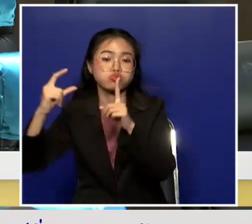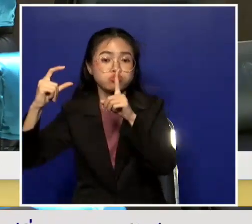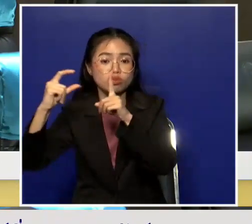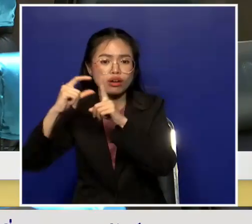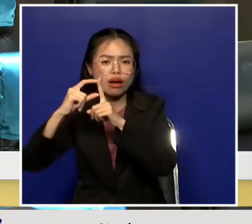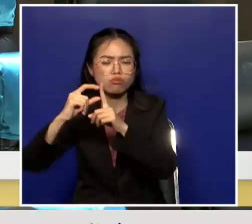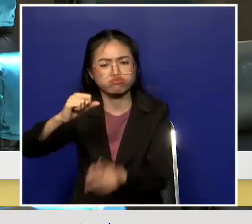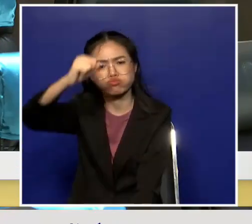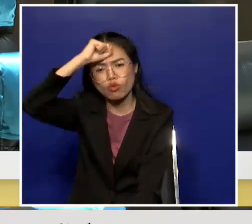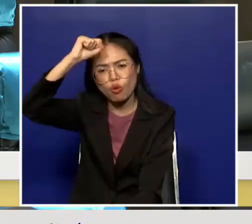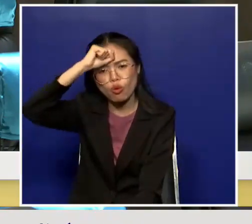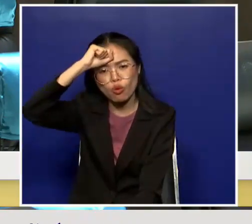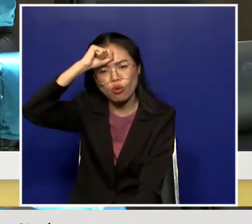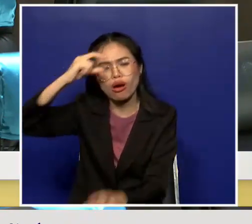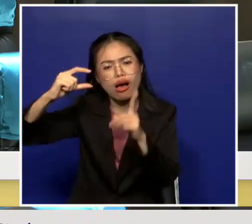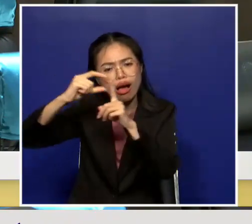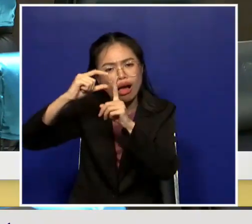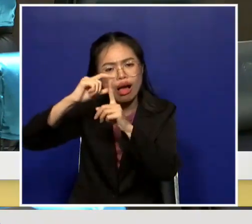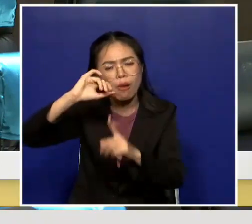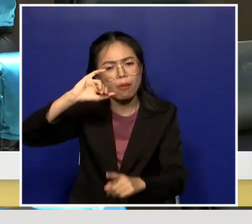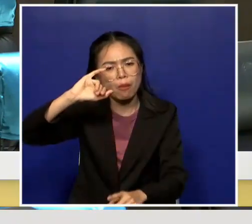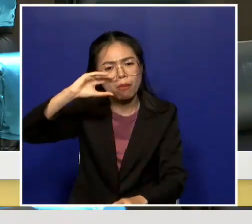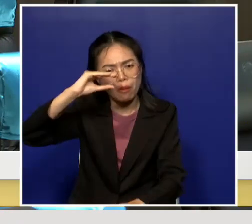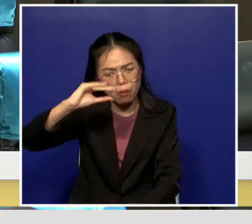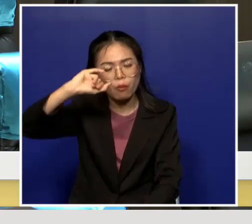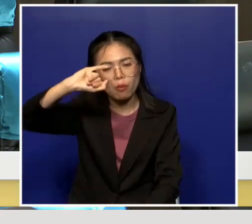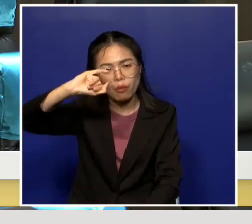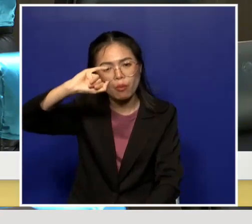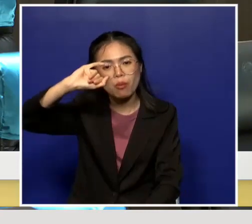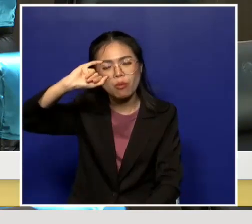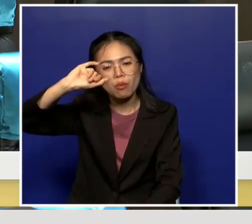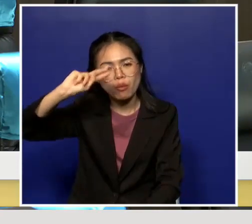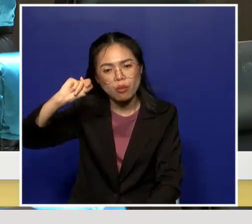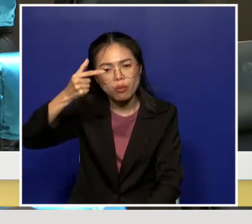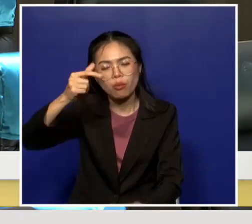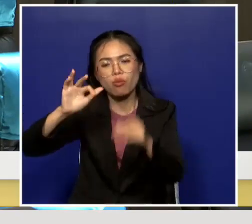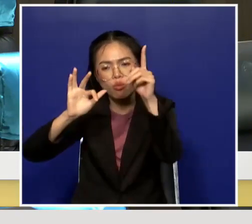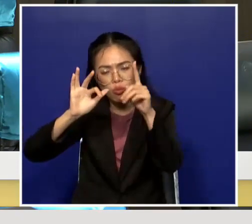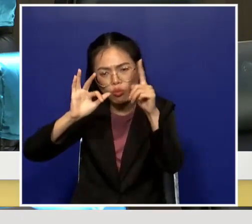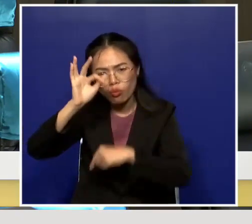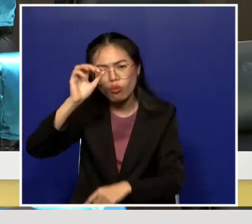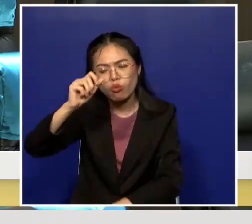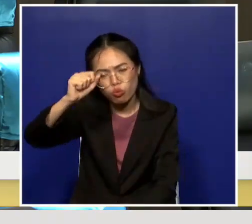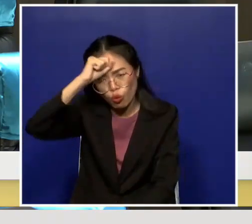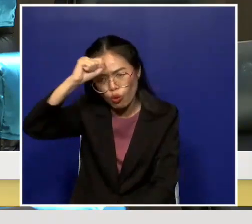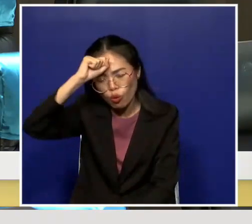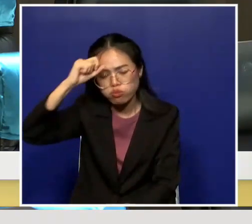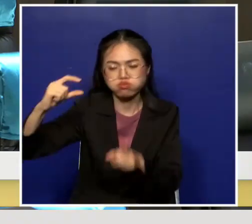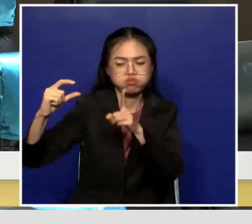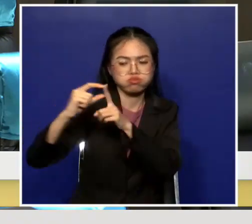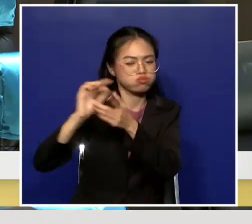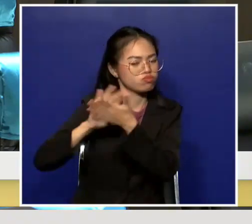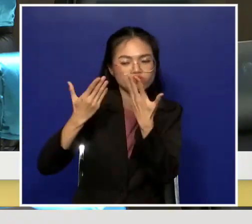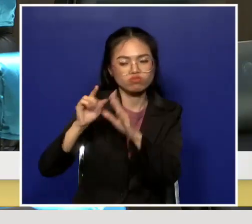ง่ๆอะไรหลายๆอันนะครับผมเห็นว่าเป็นการอภิปรายที่ใช้วาจาที่ไม่เหมาะสมน